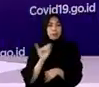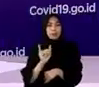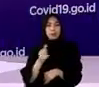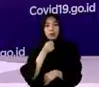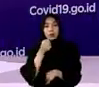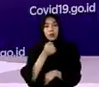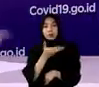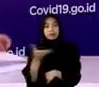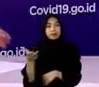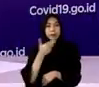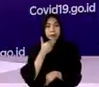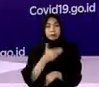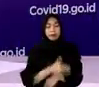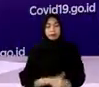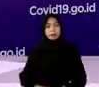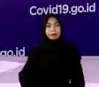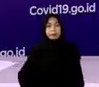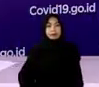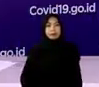dengan media. Terima kasih.